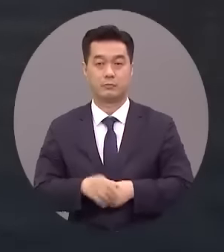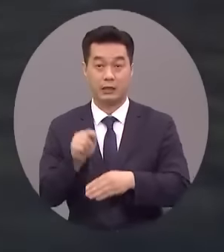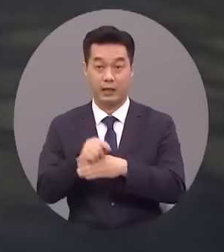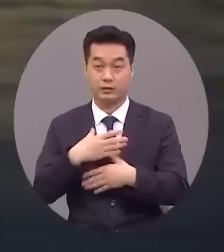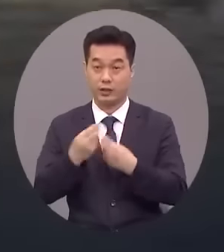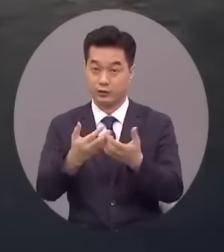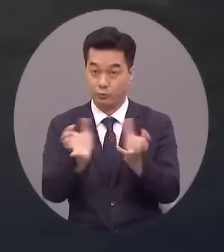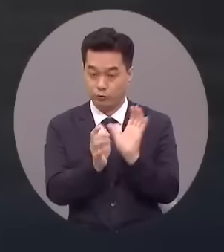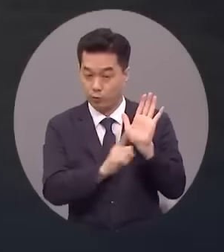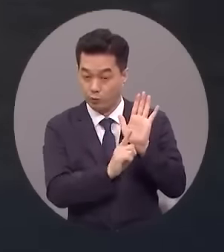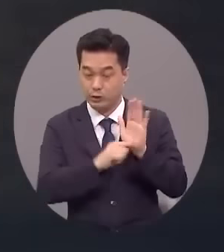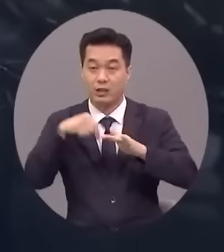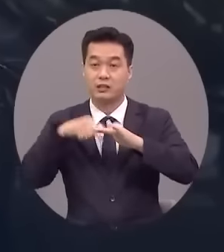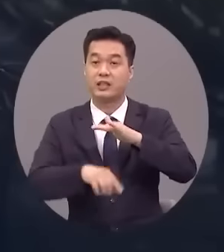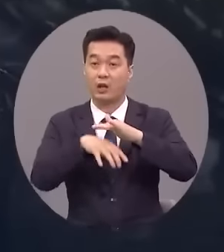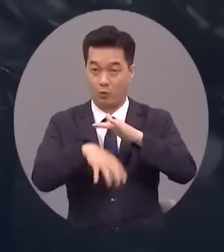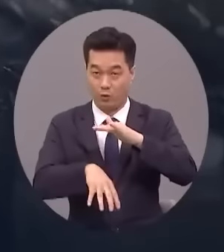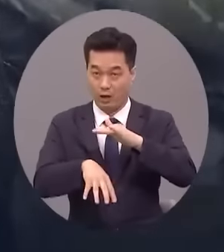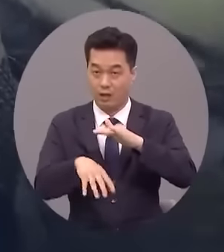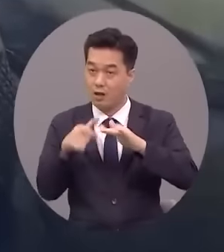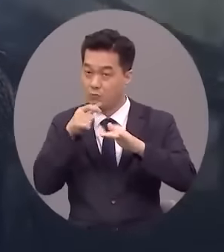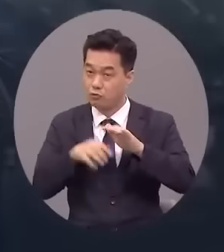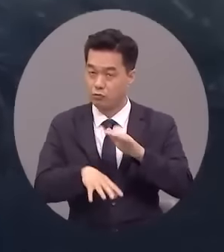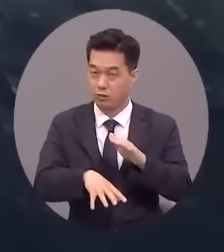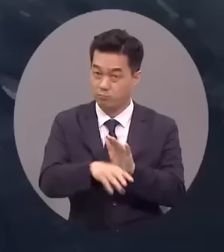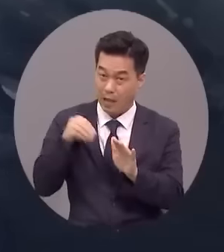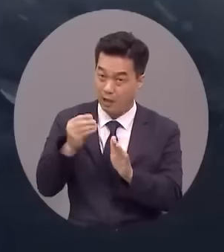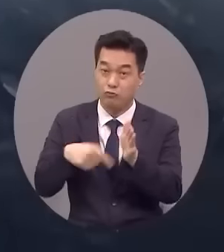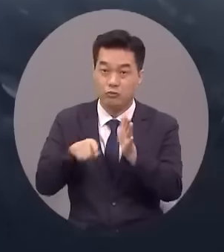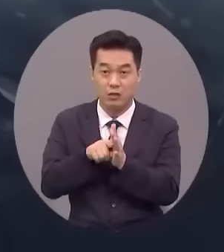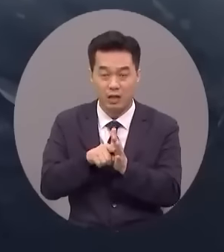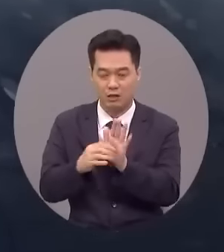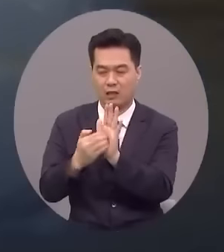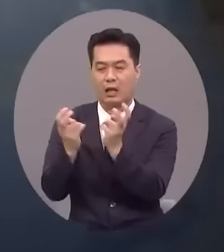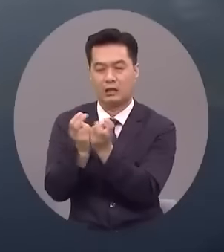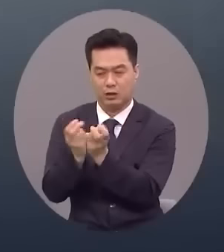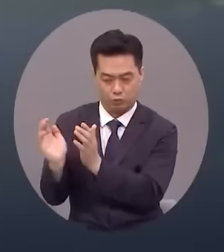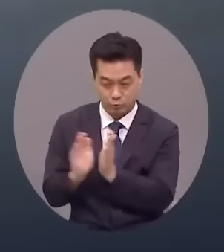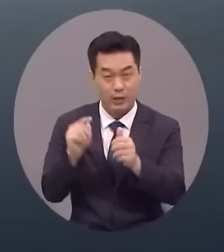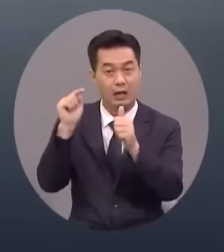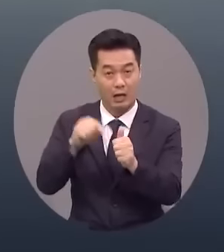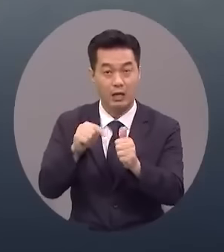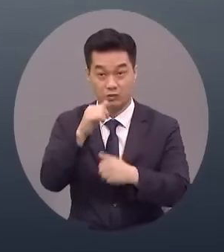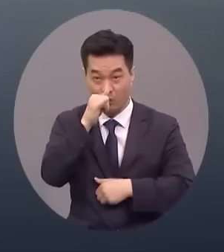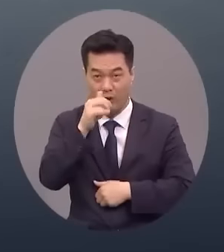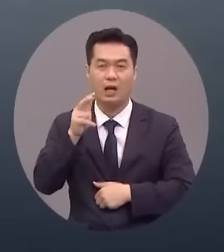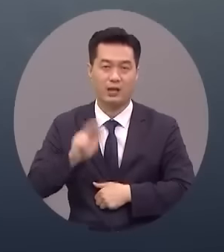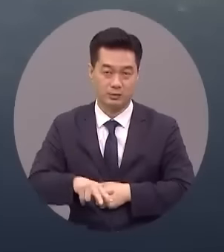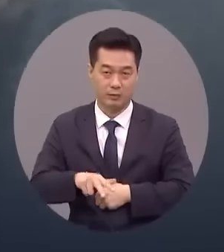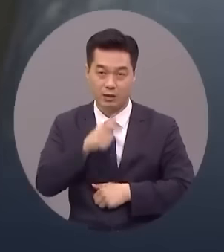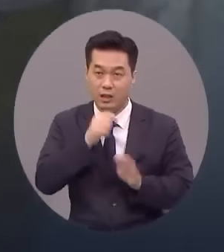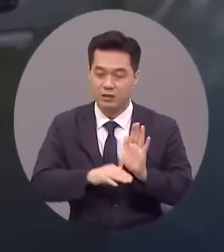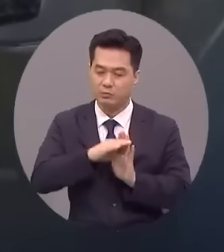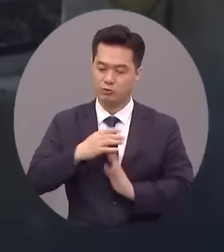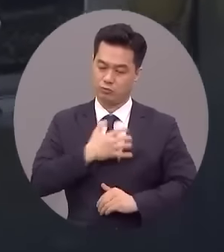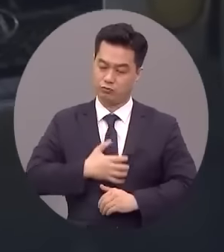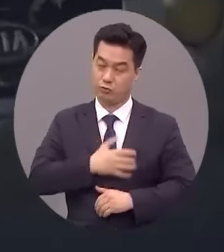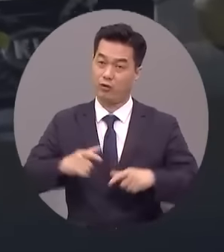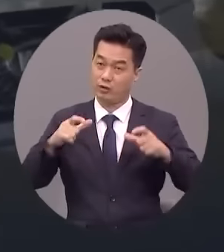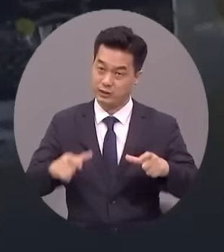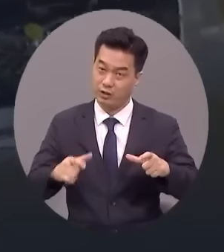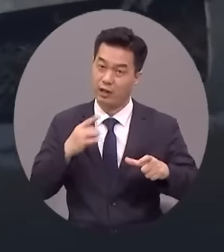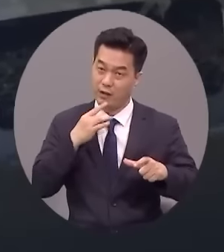공간의 경우 배수 펌프와 방수판 같은 침수 방지 대책을 세우도록 돼 있습니다. 하지만 침수 우려 지역에